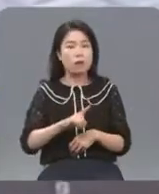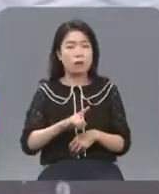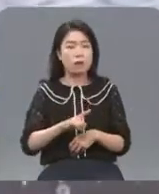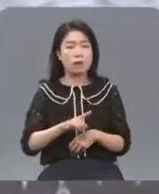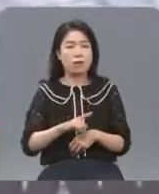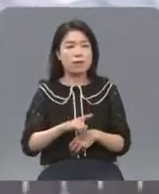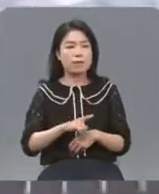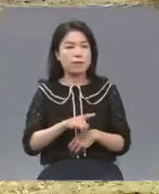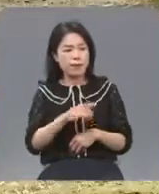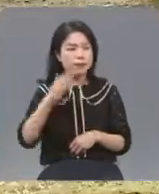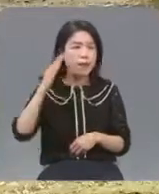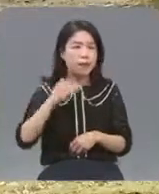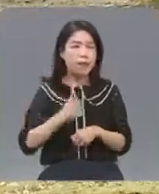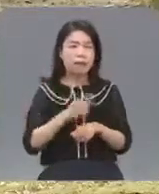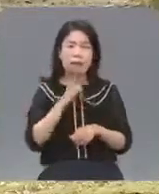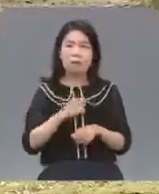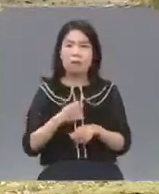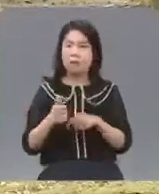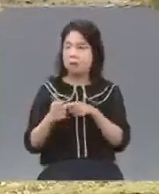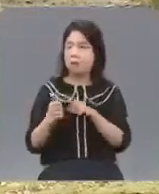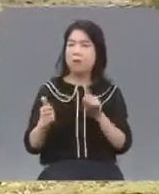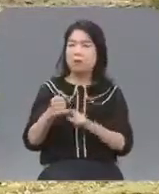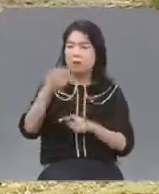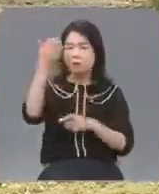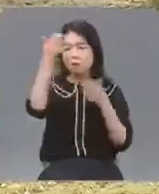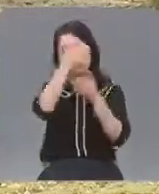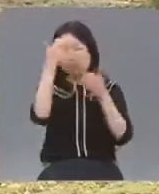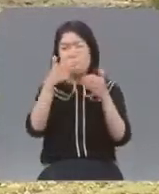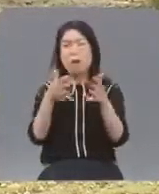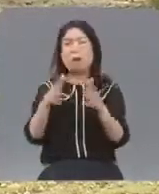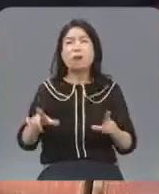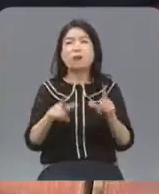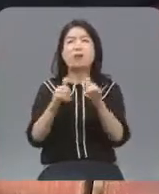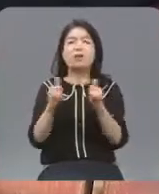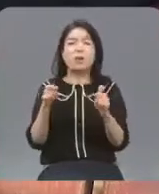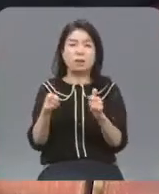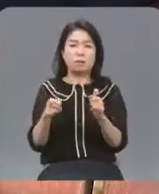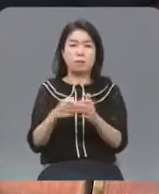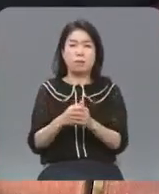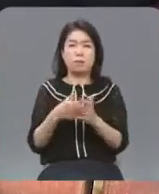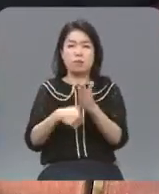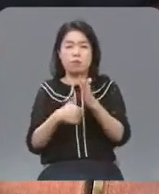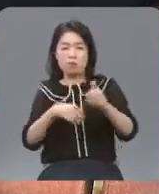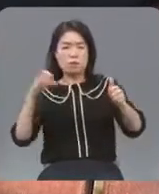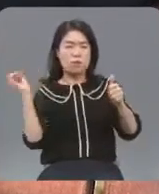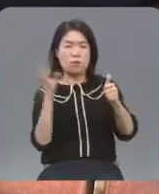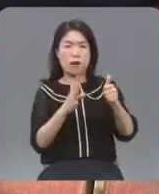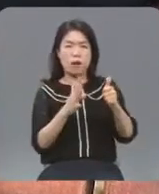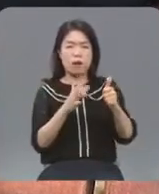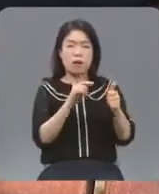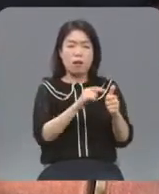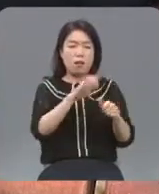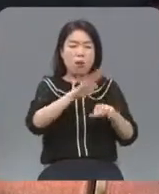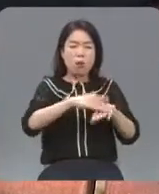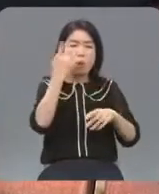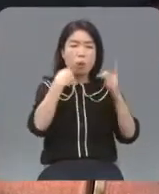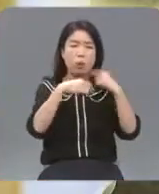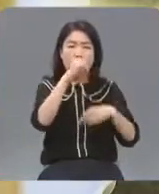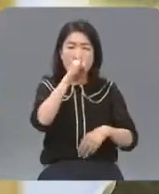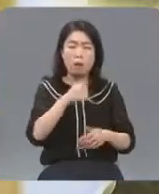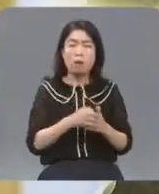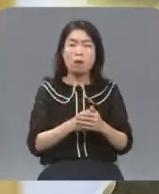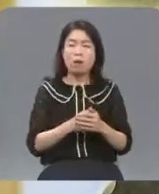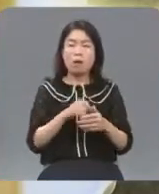9 가해 남성은 술에 취한 아파트 주민 물건을 집어 던져 경비원은 손을 다쳤고